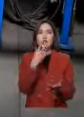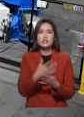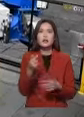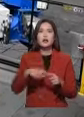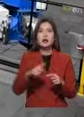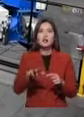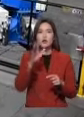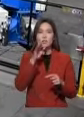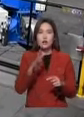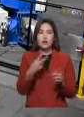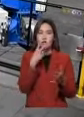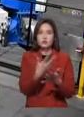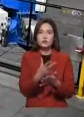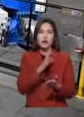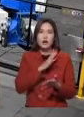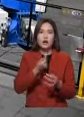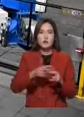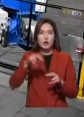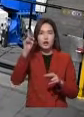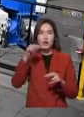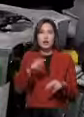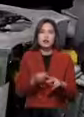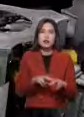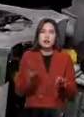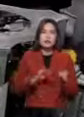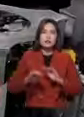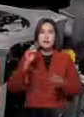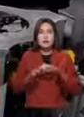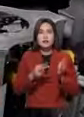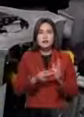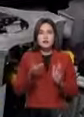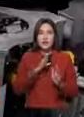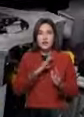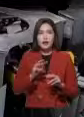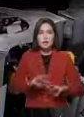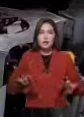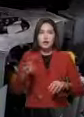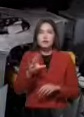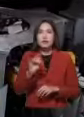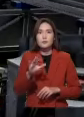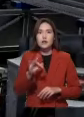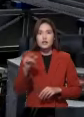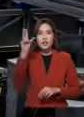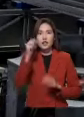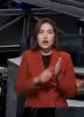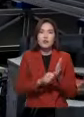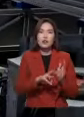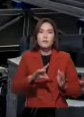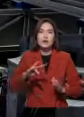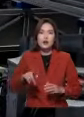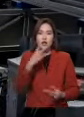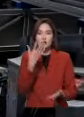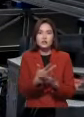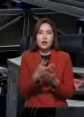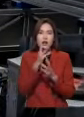түсті металлургияда ірі мыс балқыту сауытын салу жоспарланған. Министрдің айтуынша инвестиция көлемі шамамен 600 миллиард теңге. Мәулен Әшімбаев